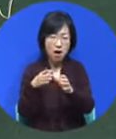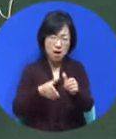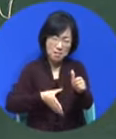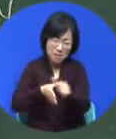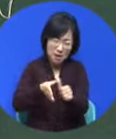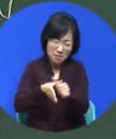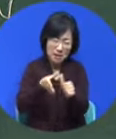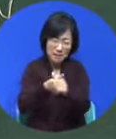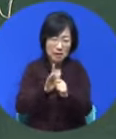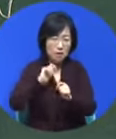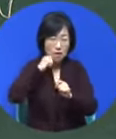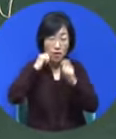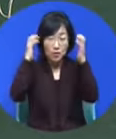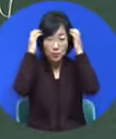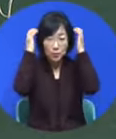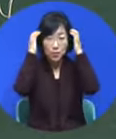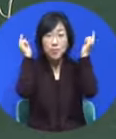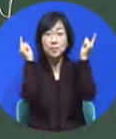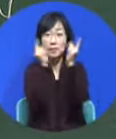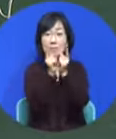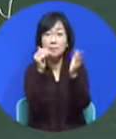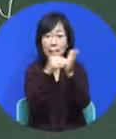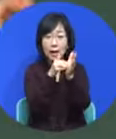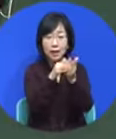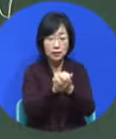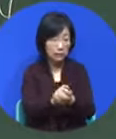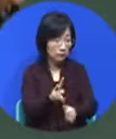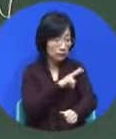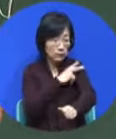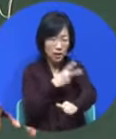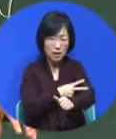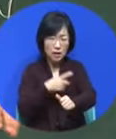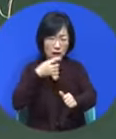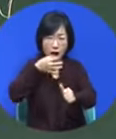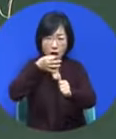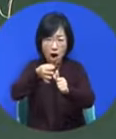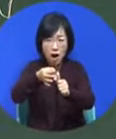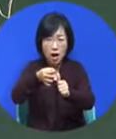당아 누가 세웠습니까 유대인들이